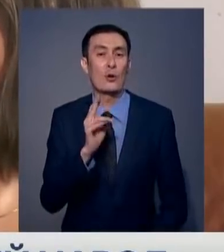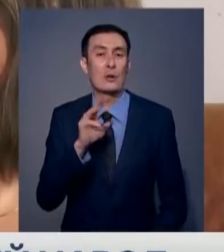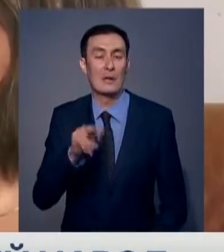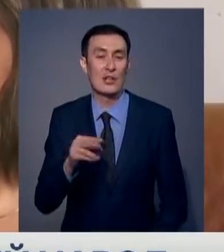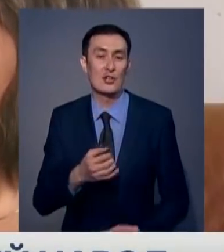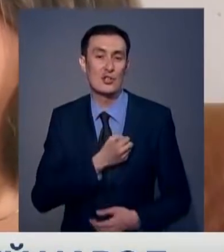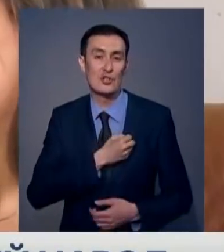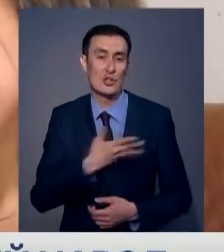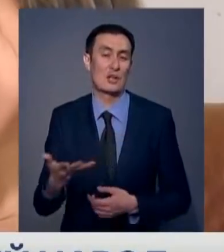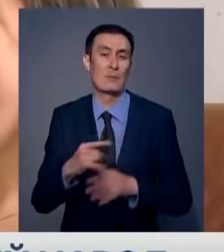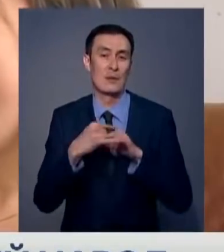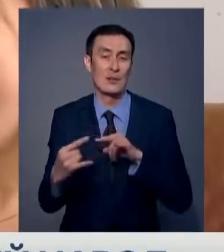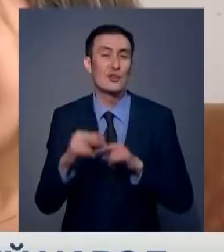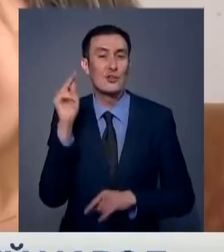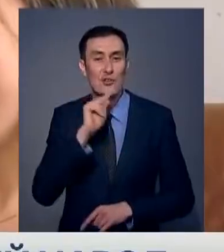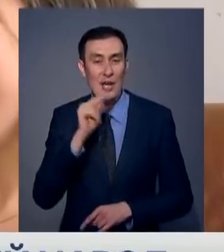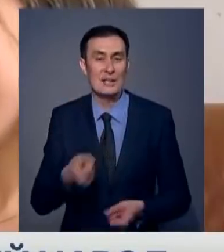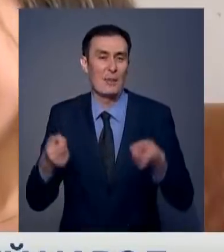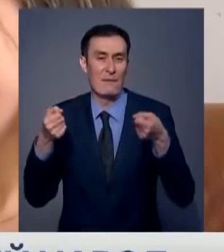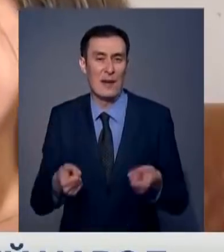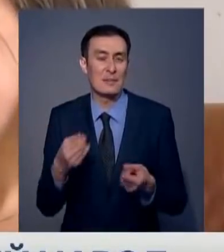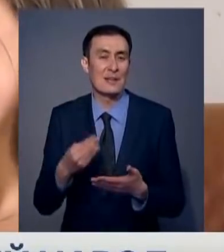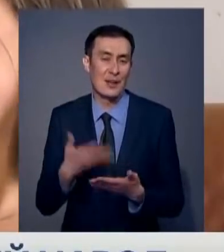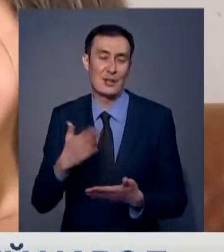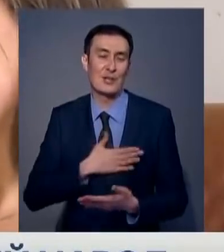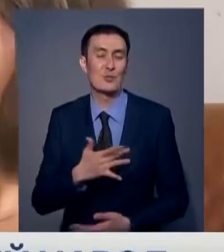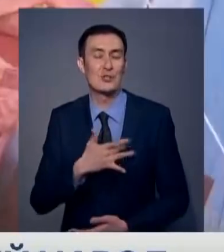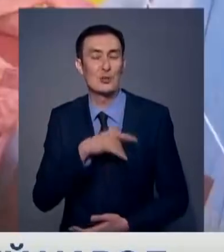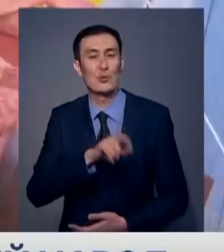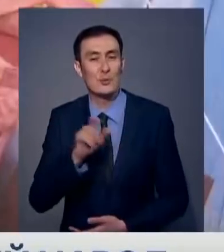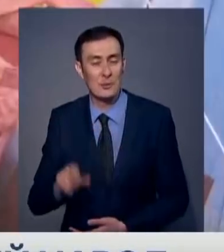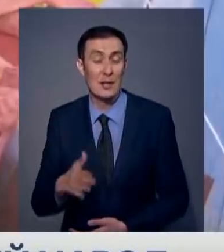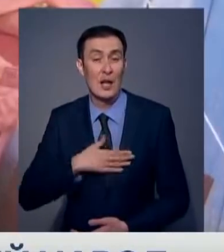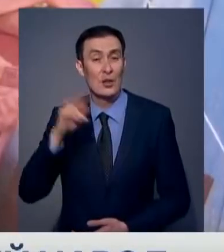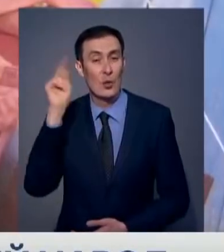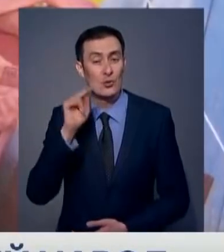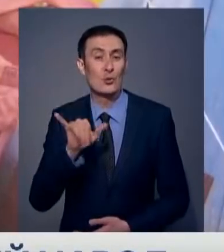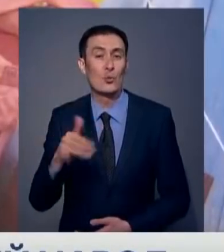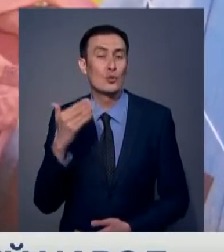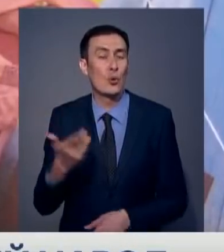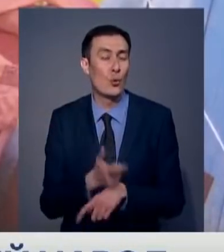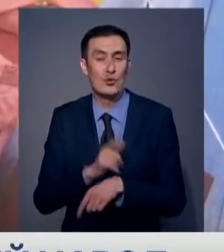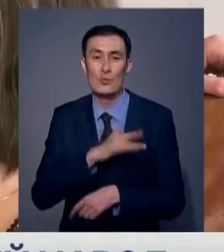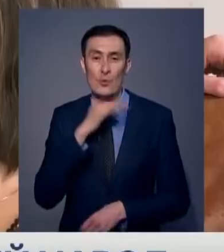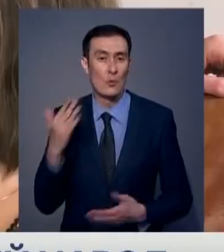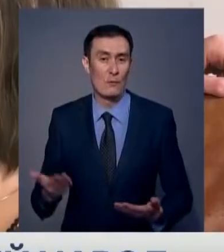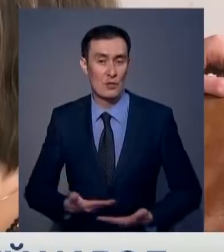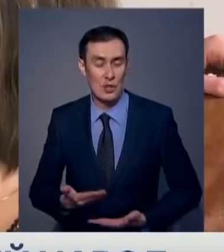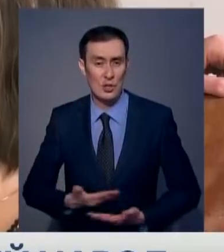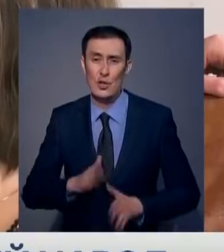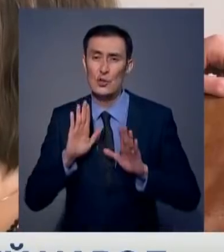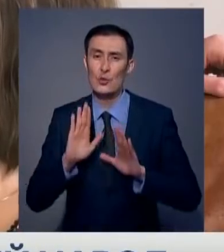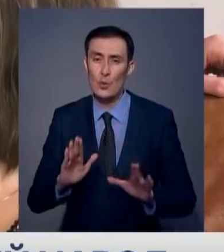казахским дастарханом и чаем из самовара с дорогими нашему сердцу людьми. Я научился у них очень многому в жизни. Не